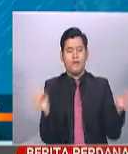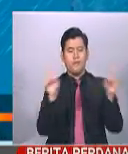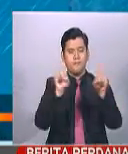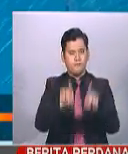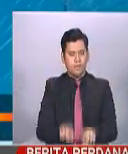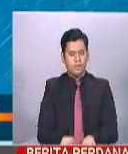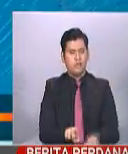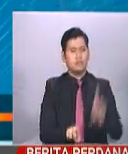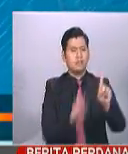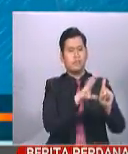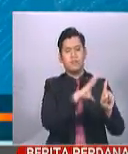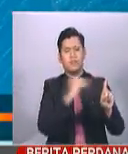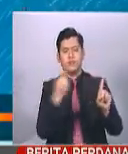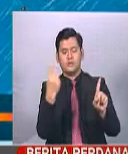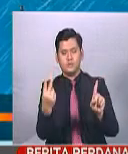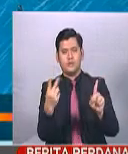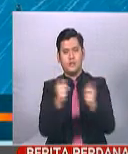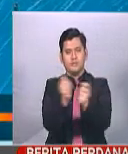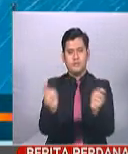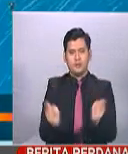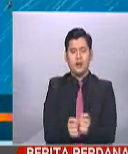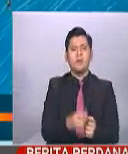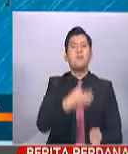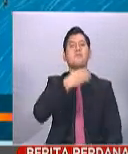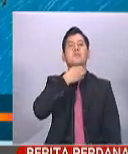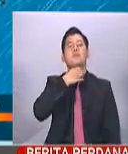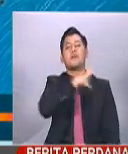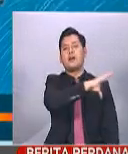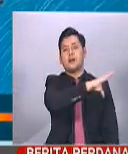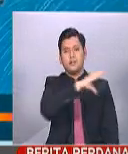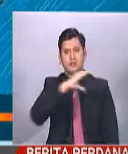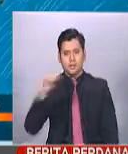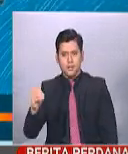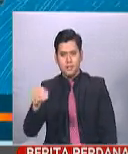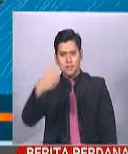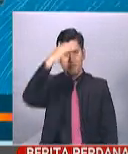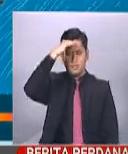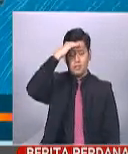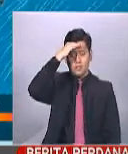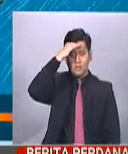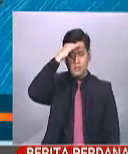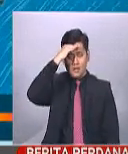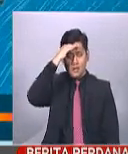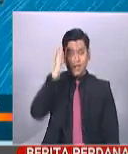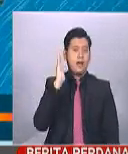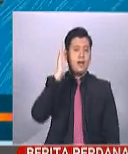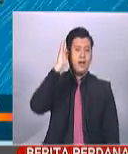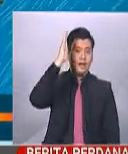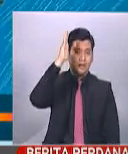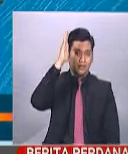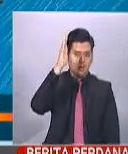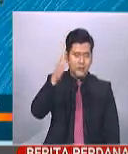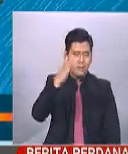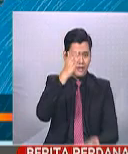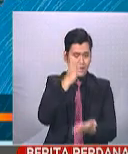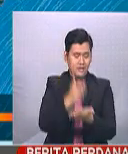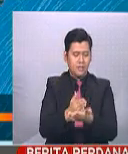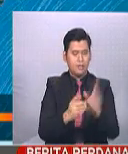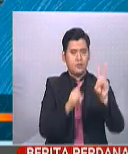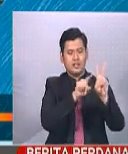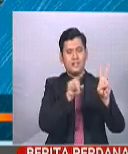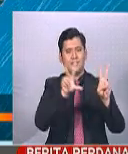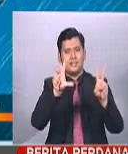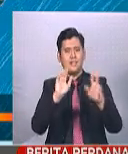menyebabkan University rata juga Selatan jenis ricuh ini disampaikan akan meredam tempo dua hingga tiga contoh di sekarang